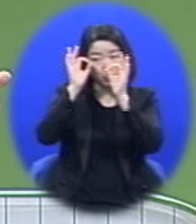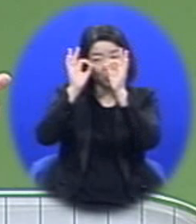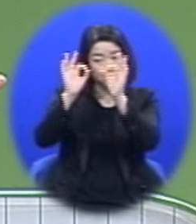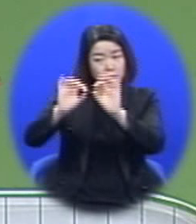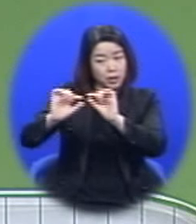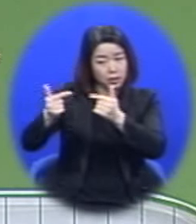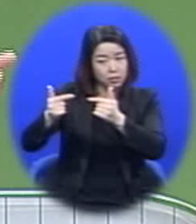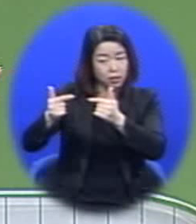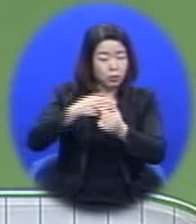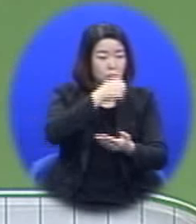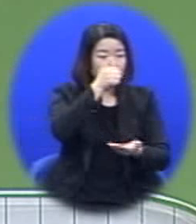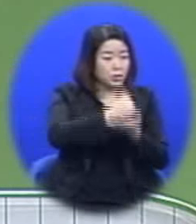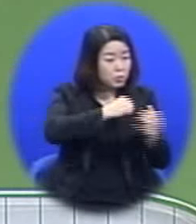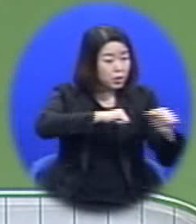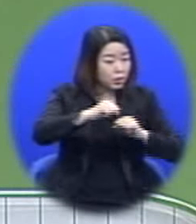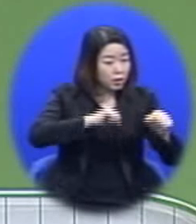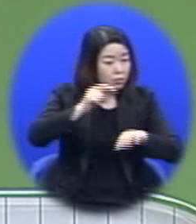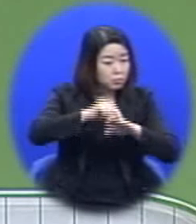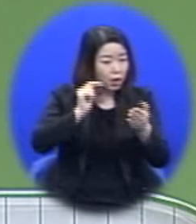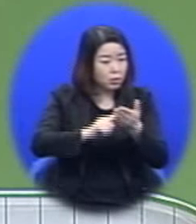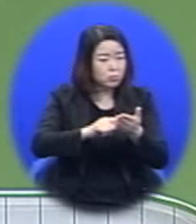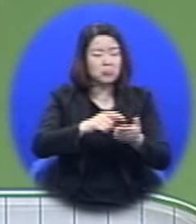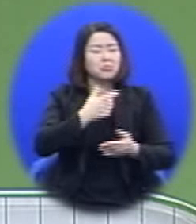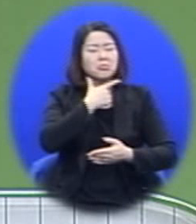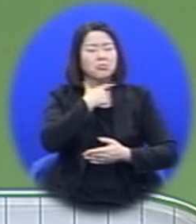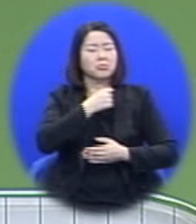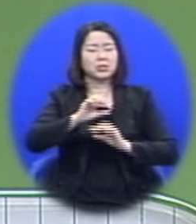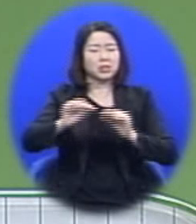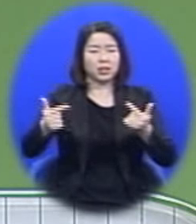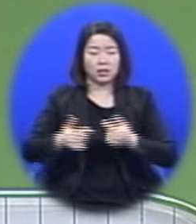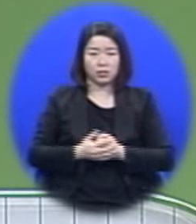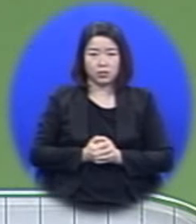죄 짓는 생활 하고 싶은 마음 없어져요.